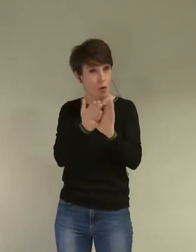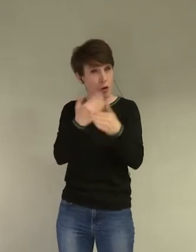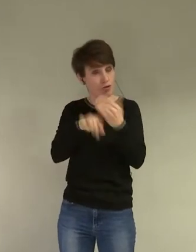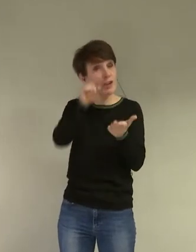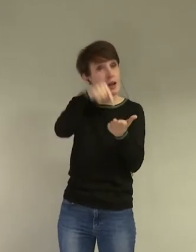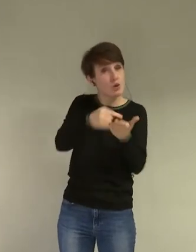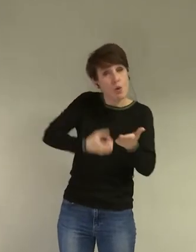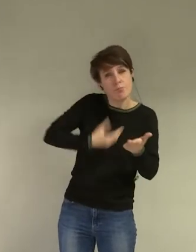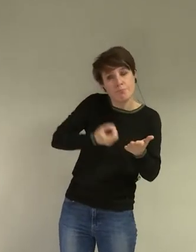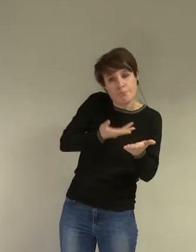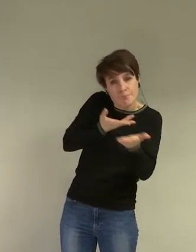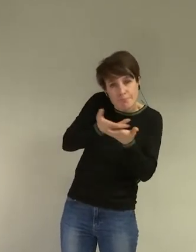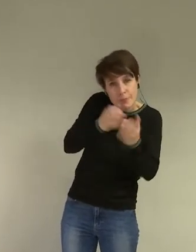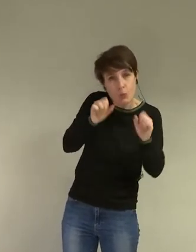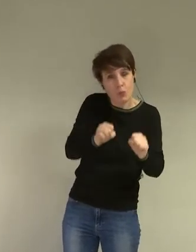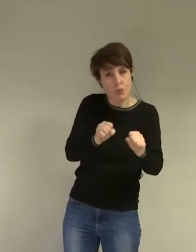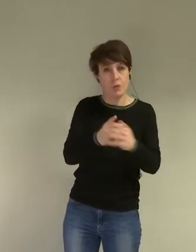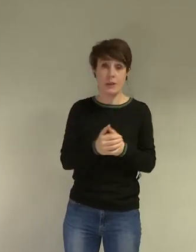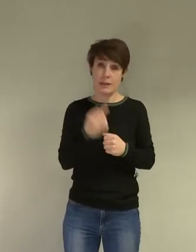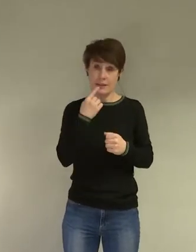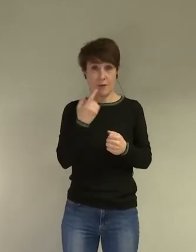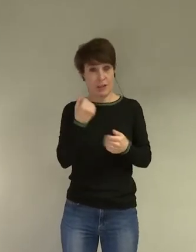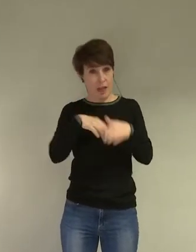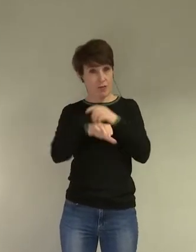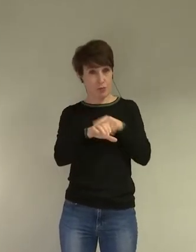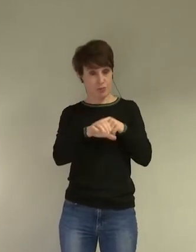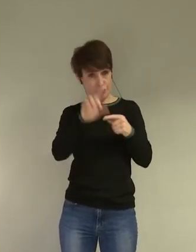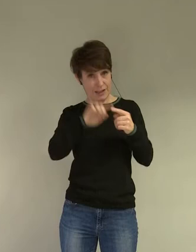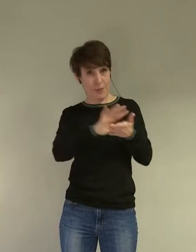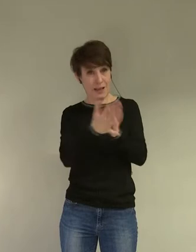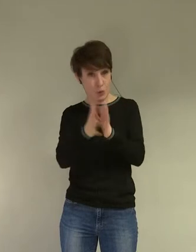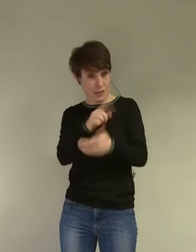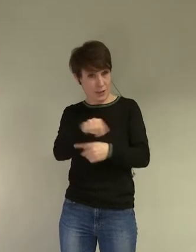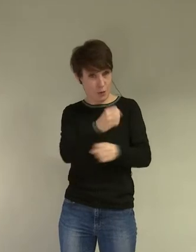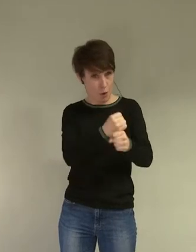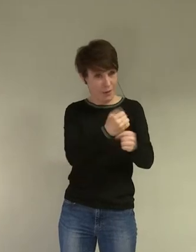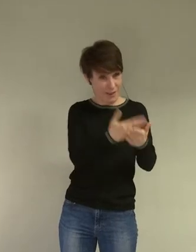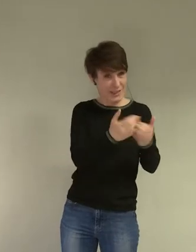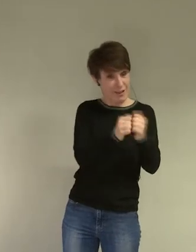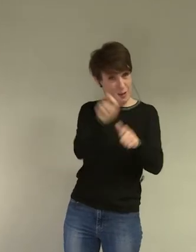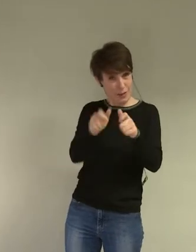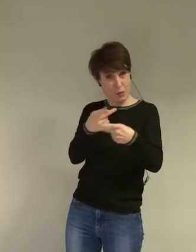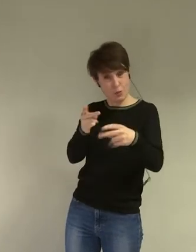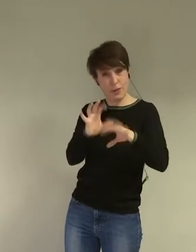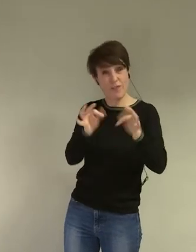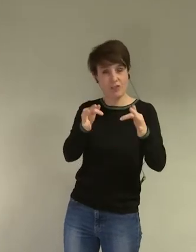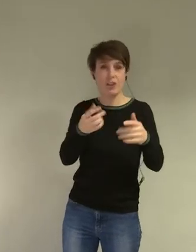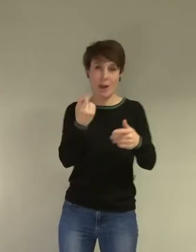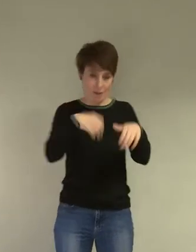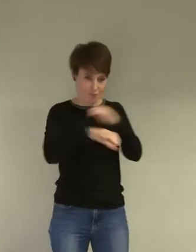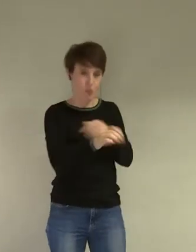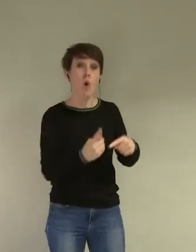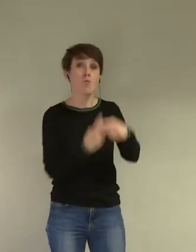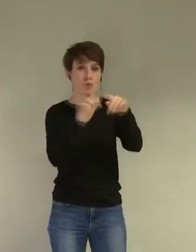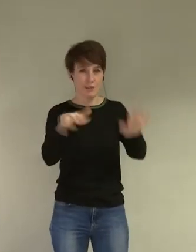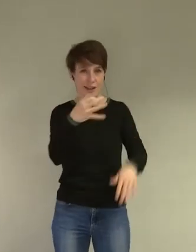nous augmentons de 15% notre enveloppe dédiée au financement des associations qui travaillent avec les plus vénérables les plus précarisés ceux qui